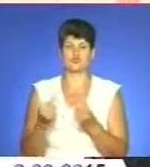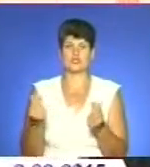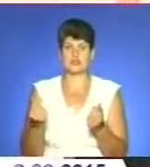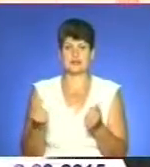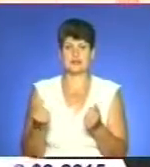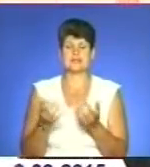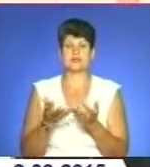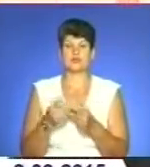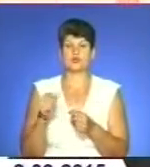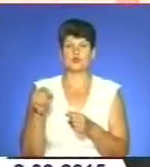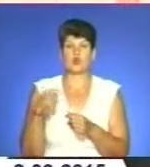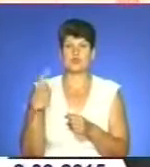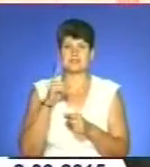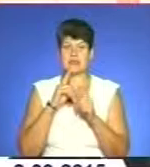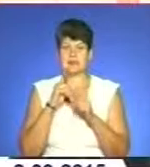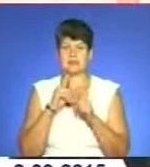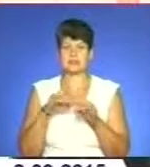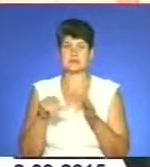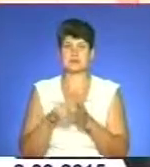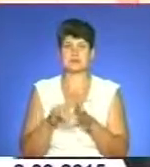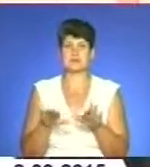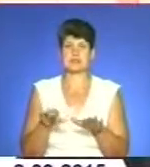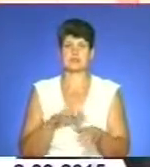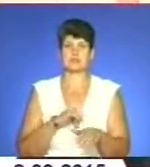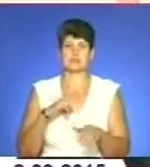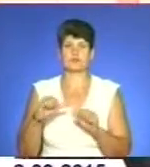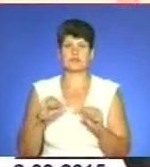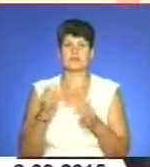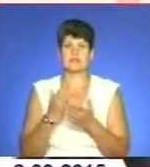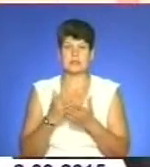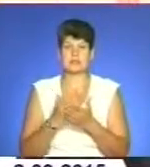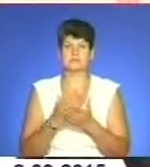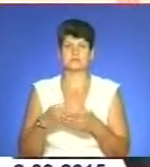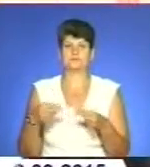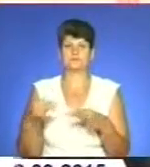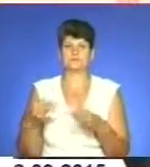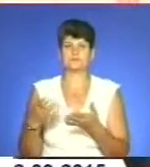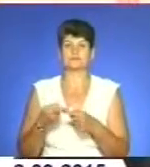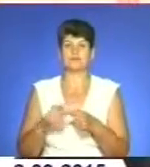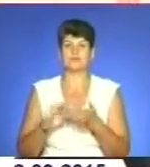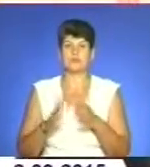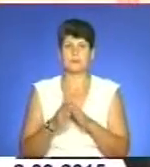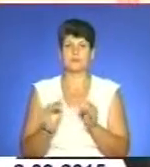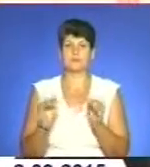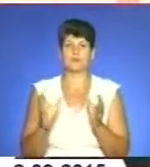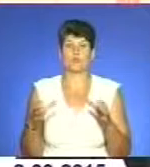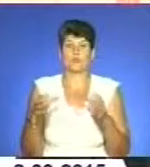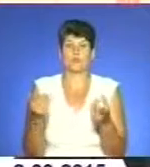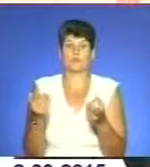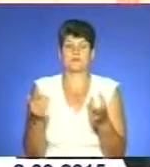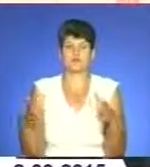рахунок цього обласна рада, як представник місцевого самоврядування, є стороною підписання цієї угоди з метою мобілізувати наші громади